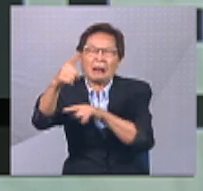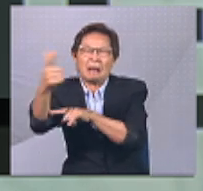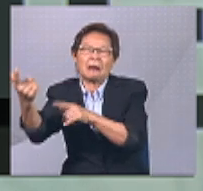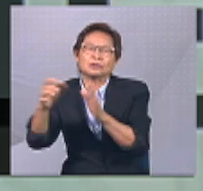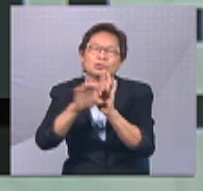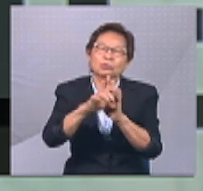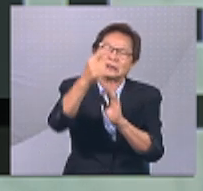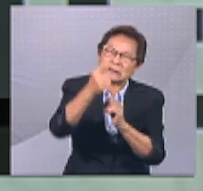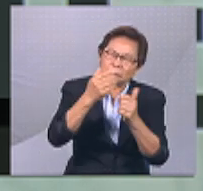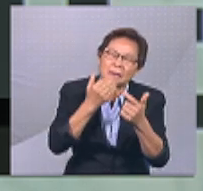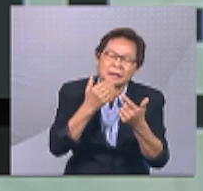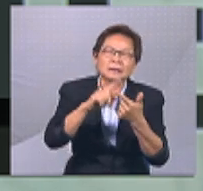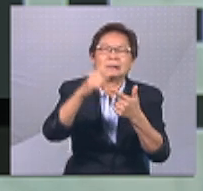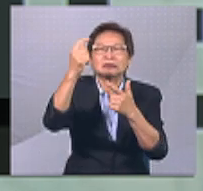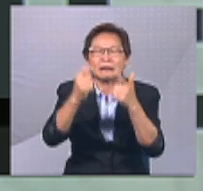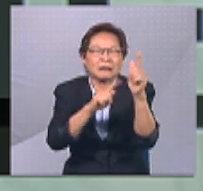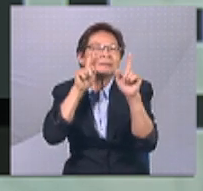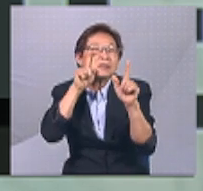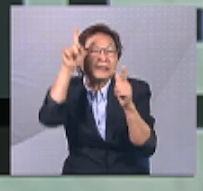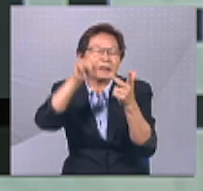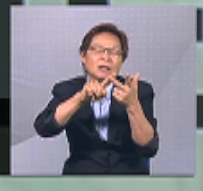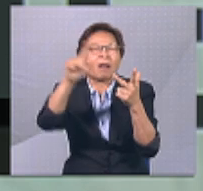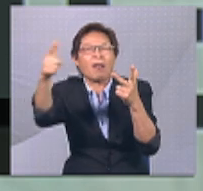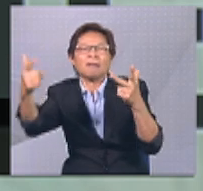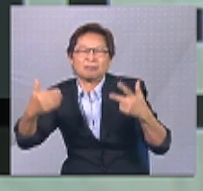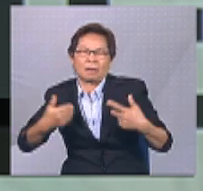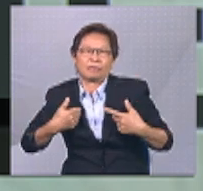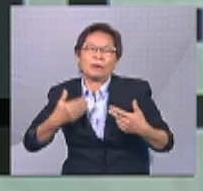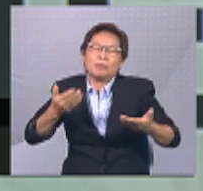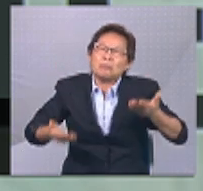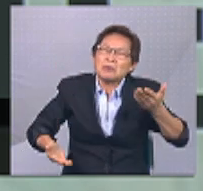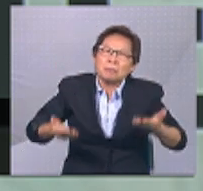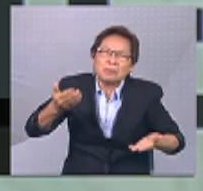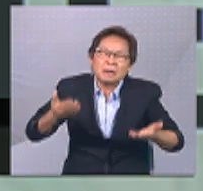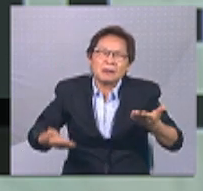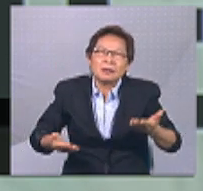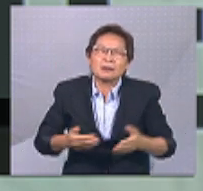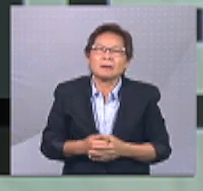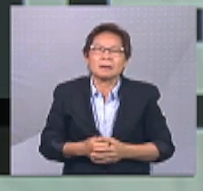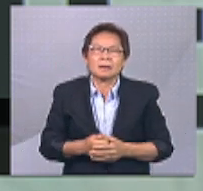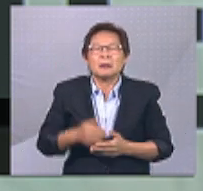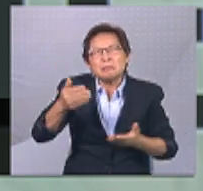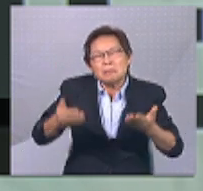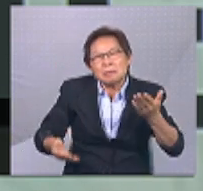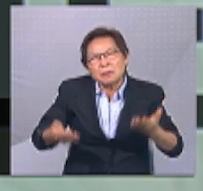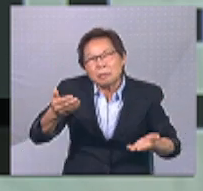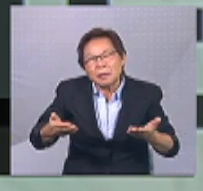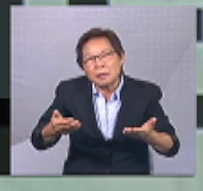Contohnya kencing manis, darah tinggi dan sebagainya. Yang tu mungkin jadi bila mereka